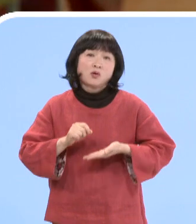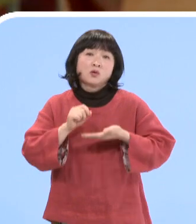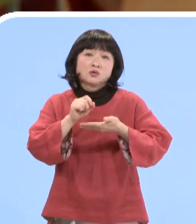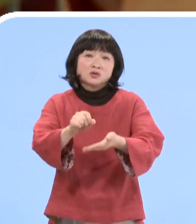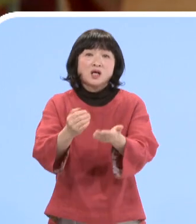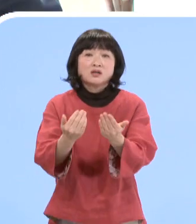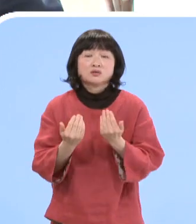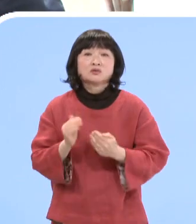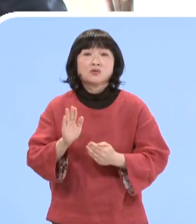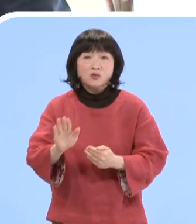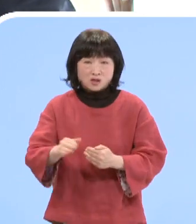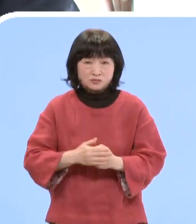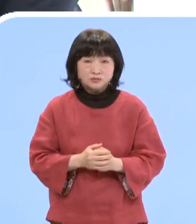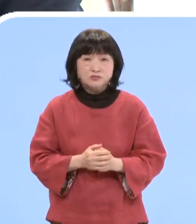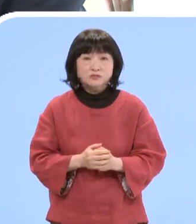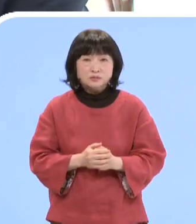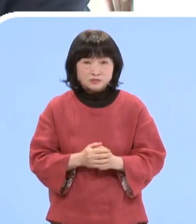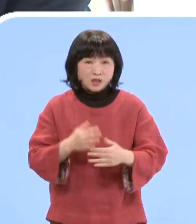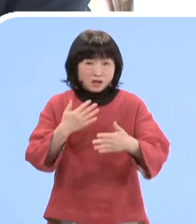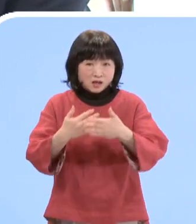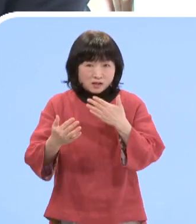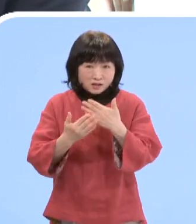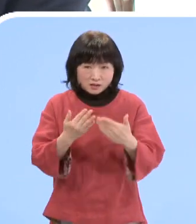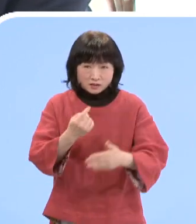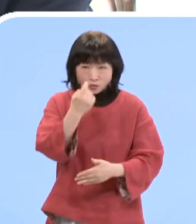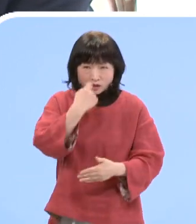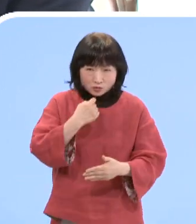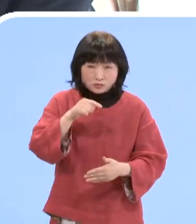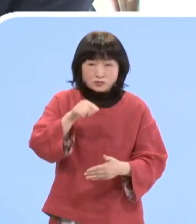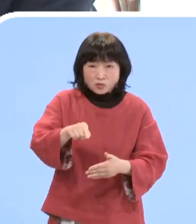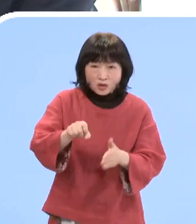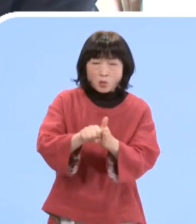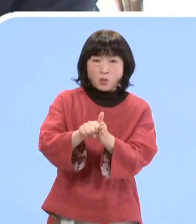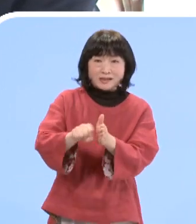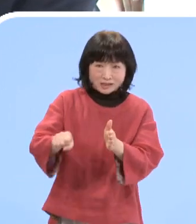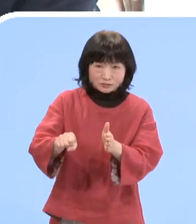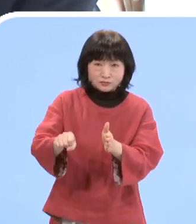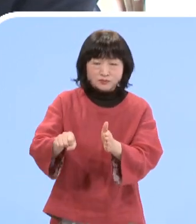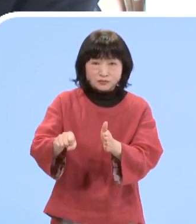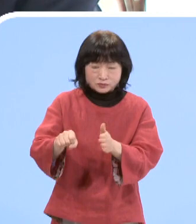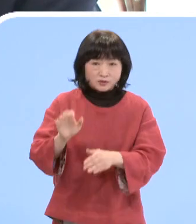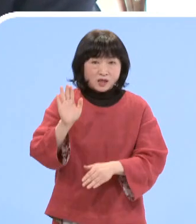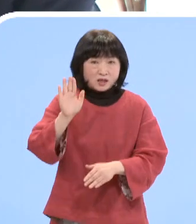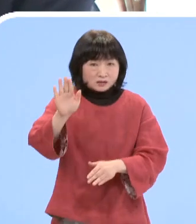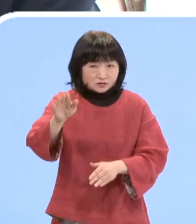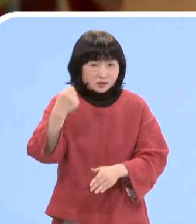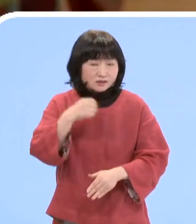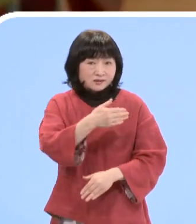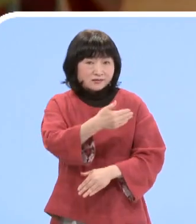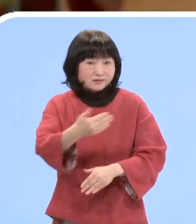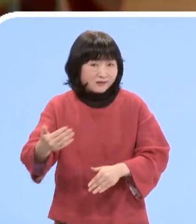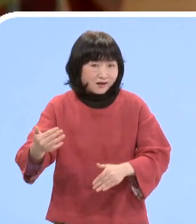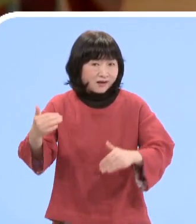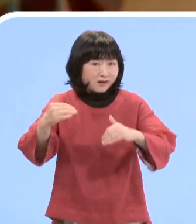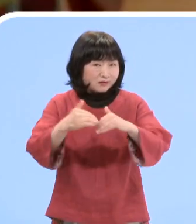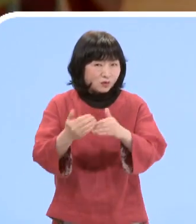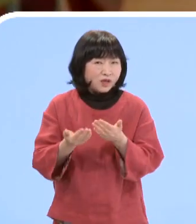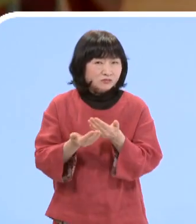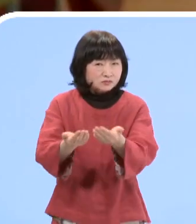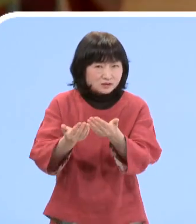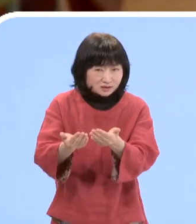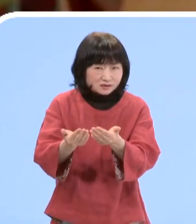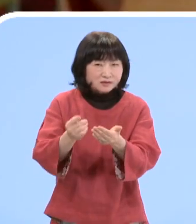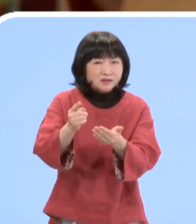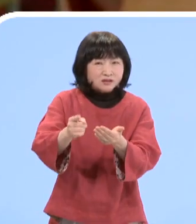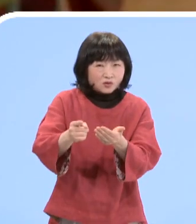からなくなっている、はい、でその経験や教訓を生かす、はい、そして、南海トラフに備える。ハード対策とし